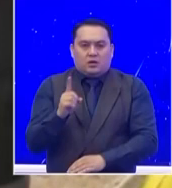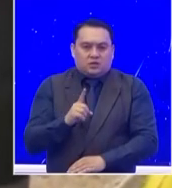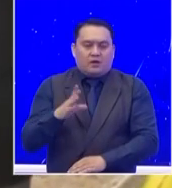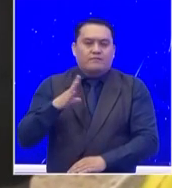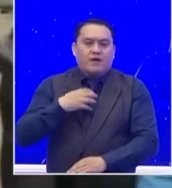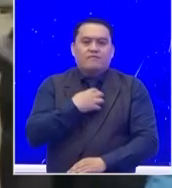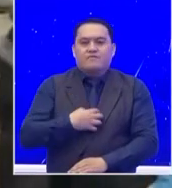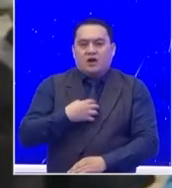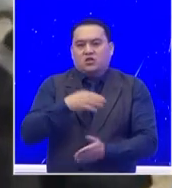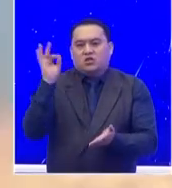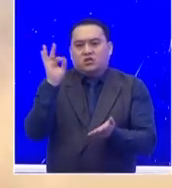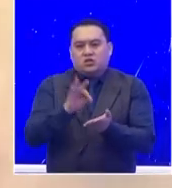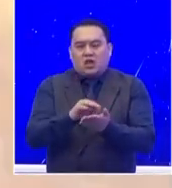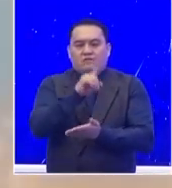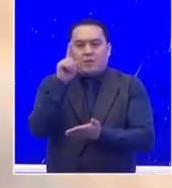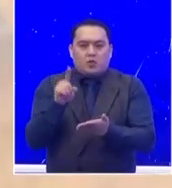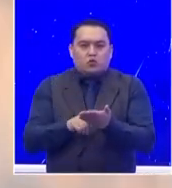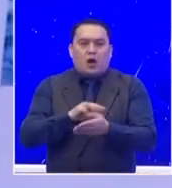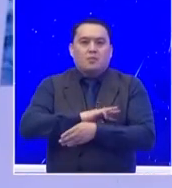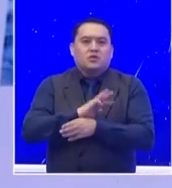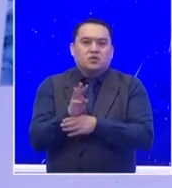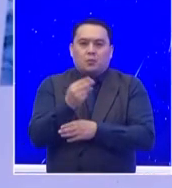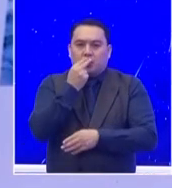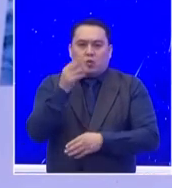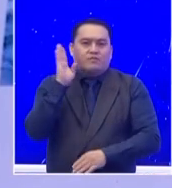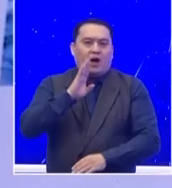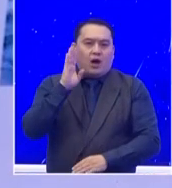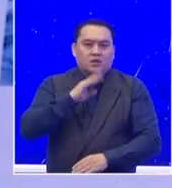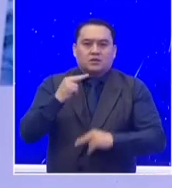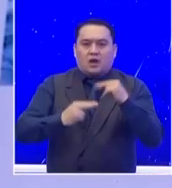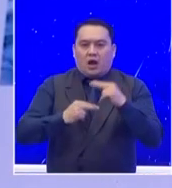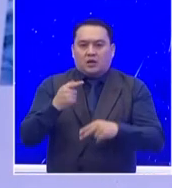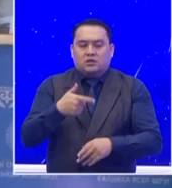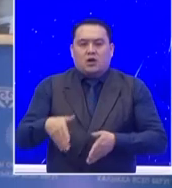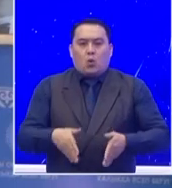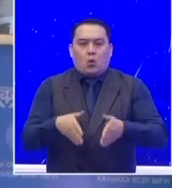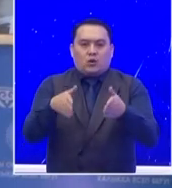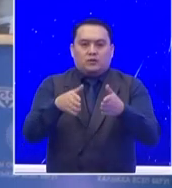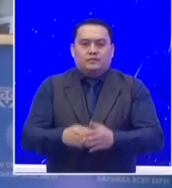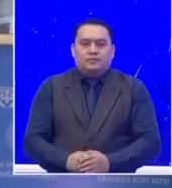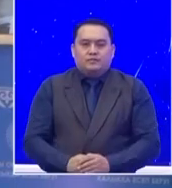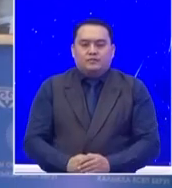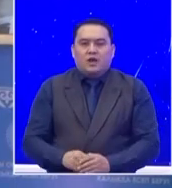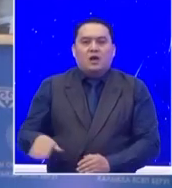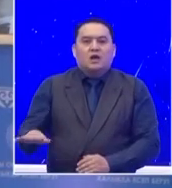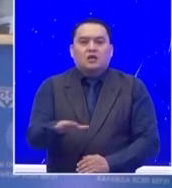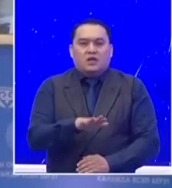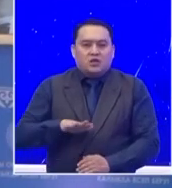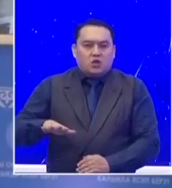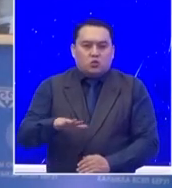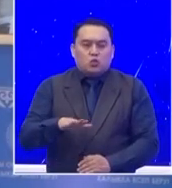менее важной задачей остается и вопрос обеспечения питьевой водой и строительства дорог. По территории области проходит где-то